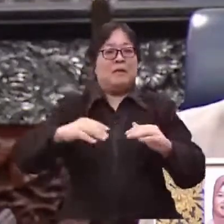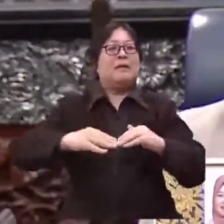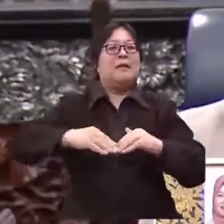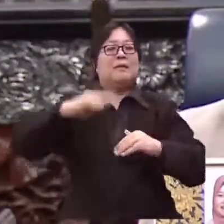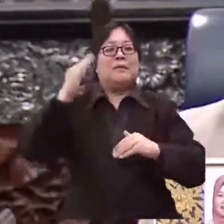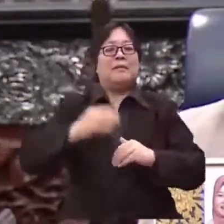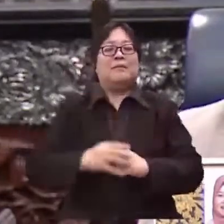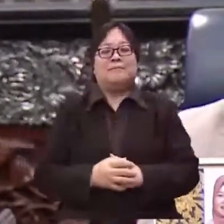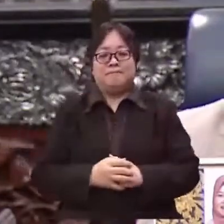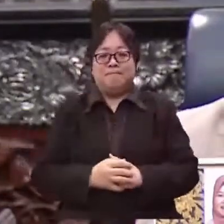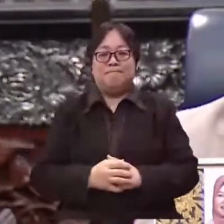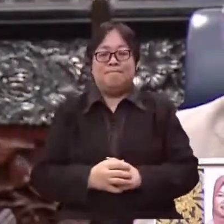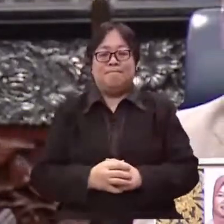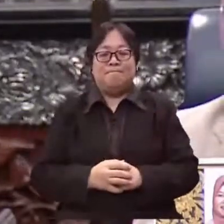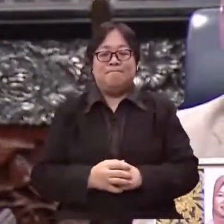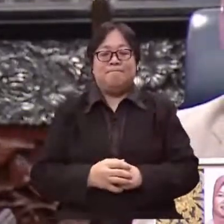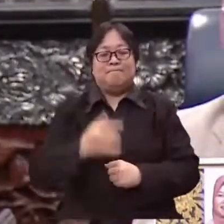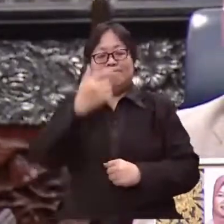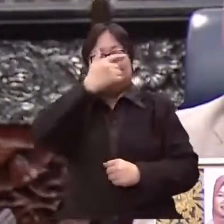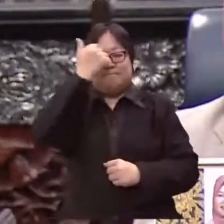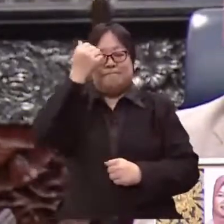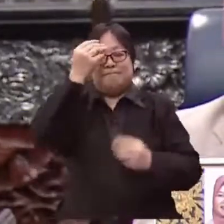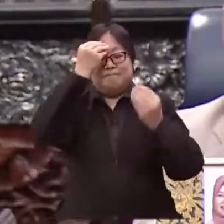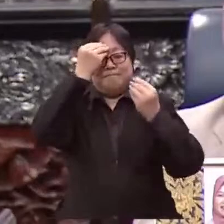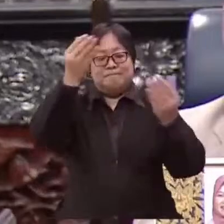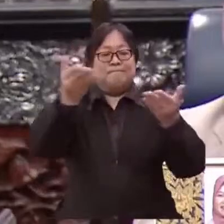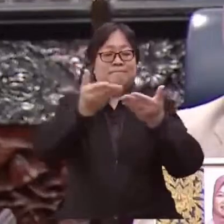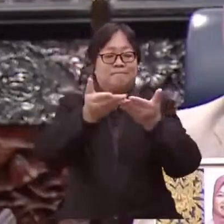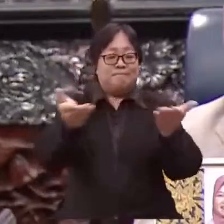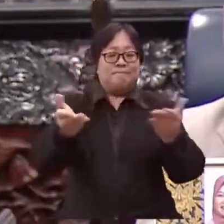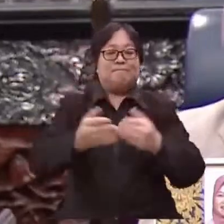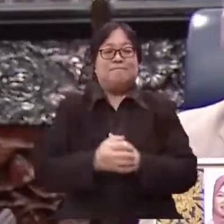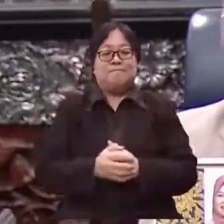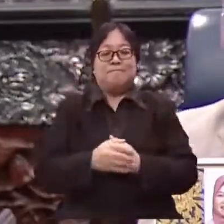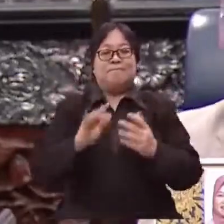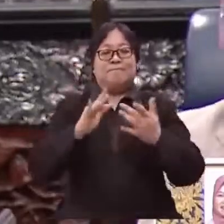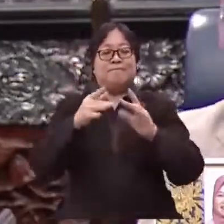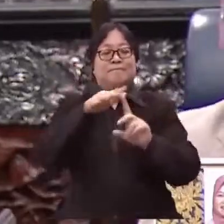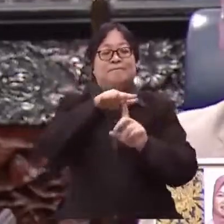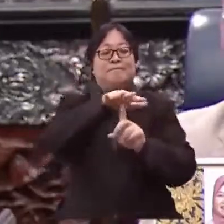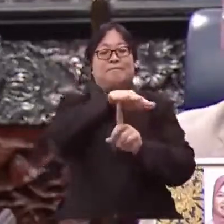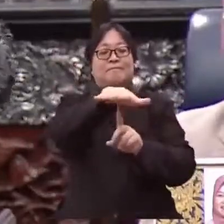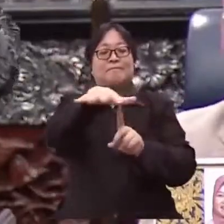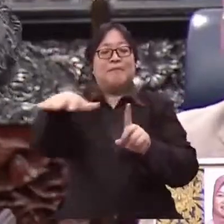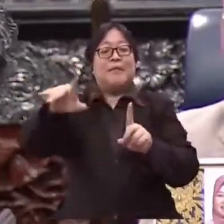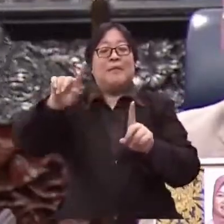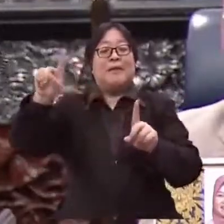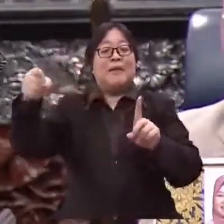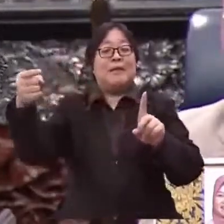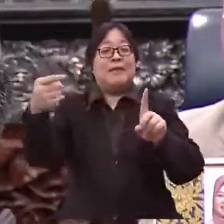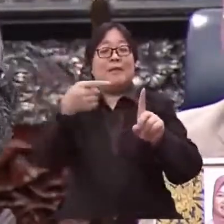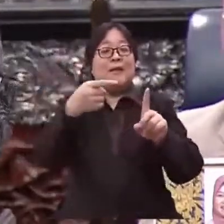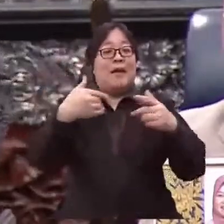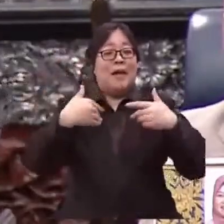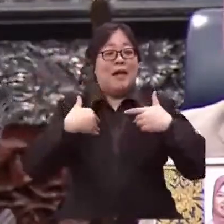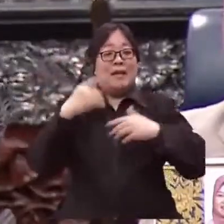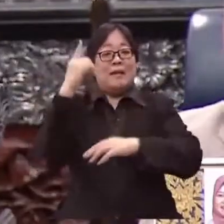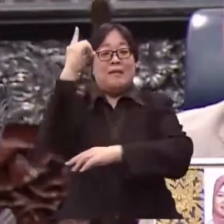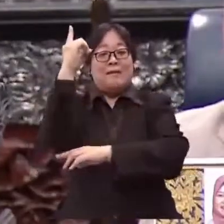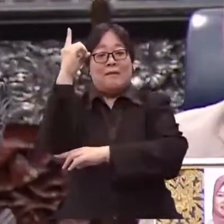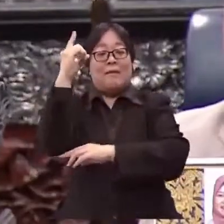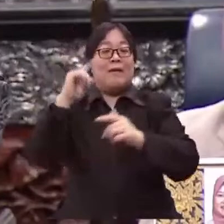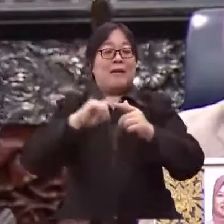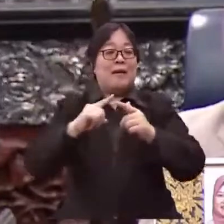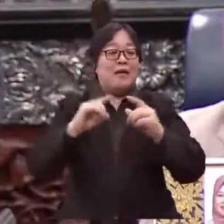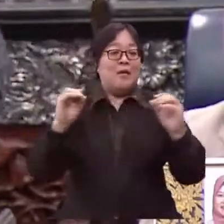ya dari itu karena untuk maklumat semua coverage itu hanya merujuk kepada sama ada ada menara ataupun tak ada